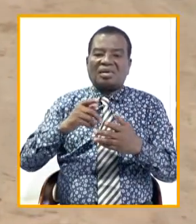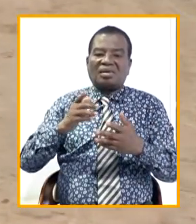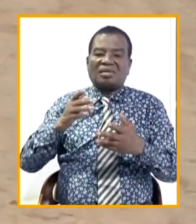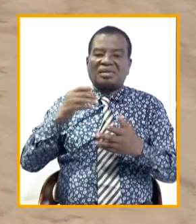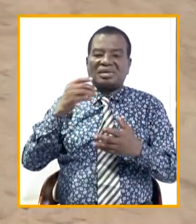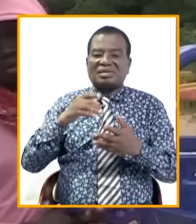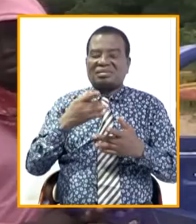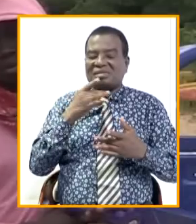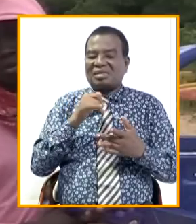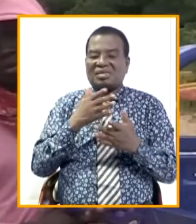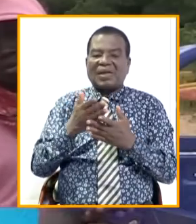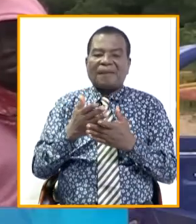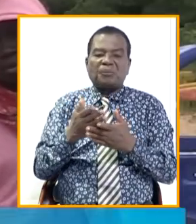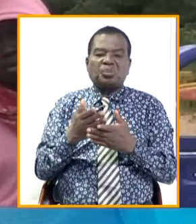fortement